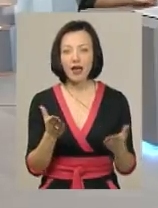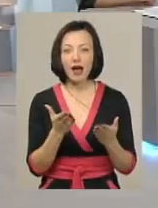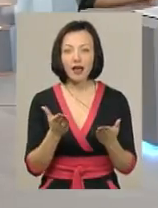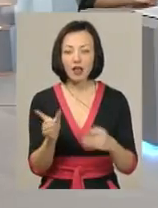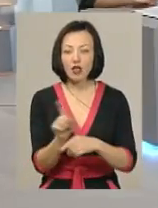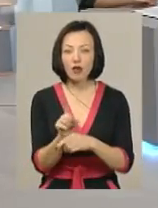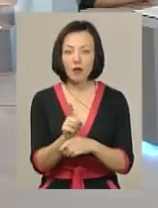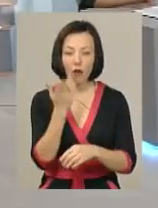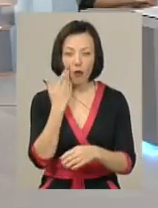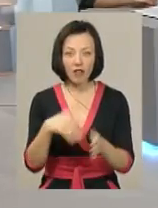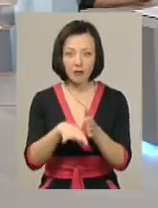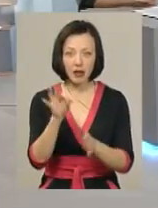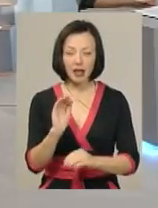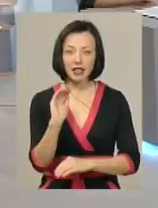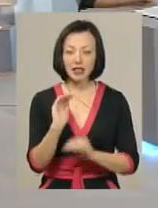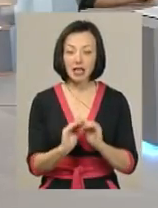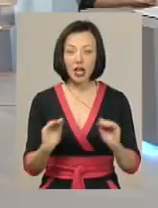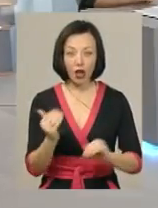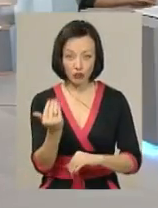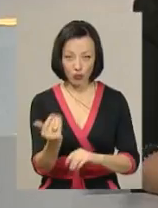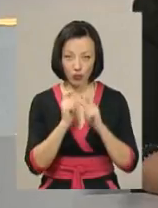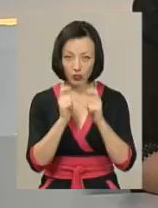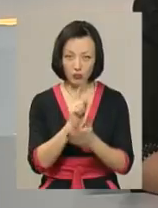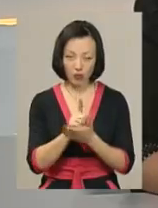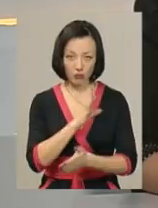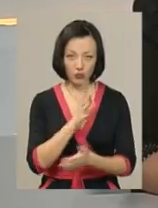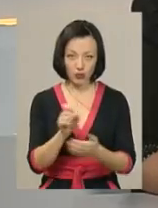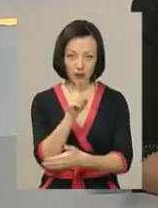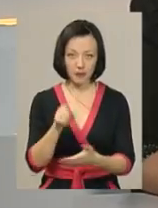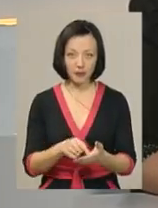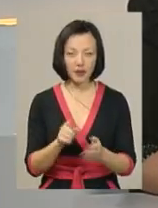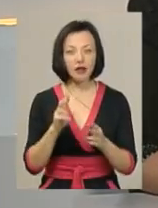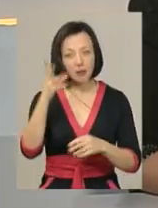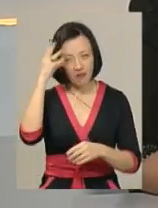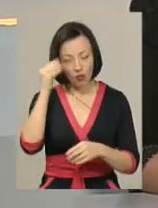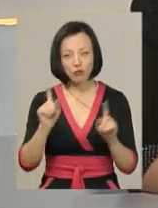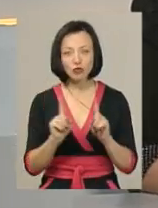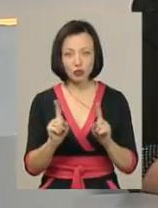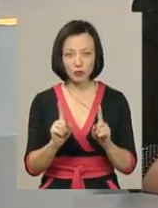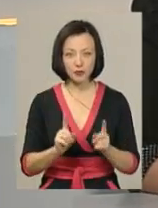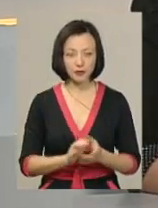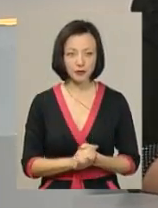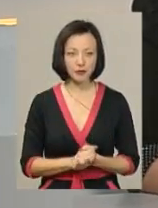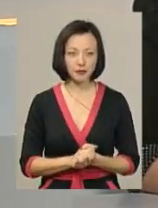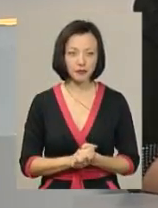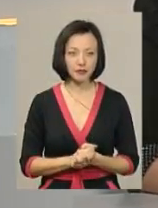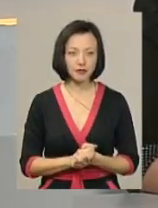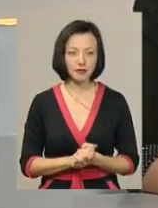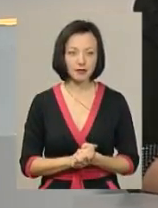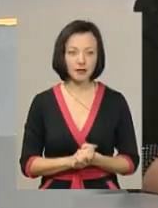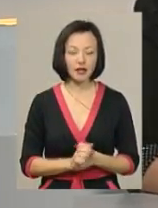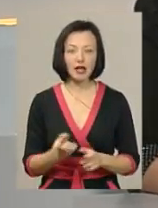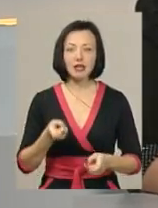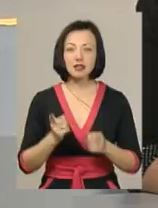критерії при виборі от дитячого подарунку мають бути і я потрібно врахувати які хто почне Ну